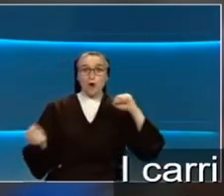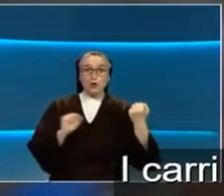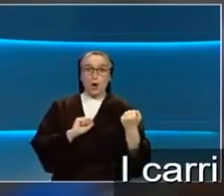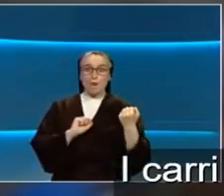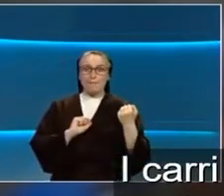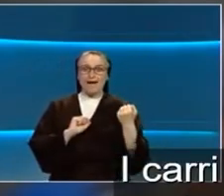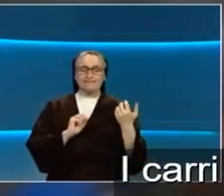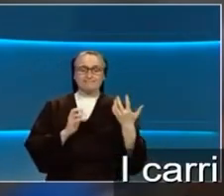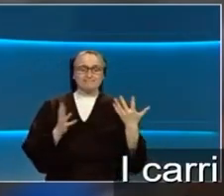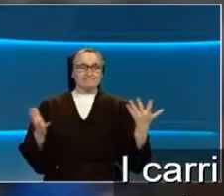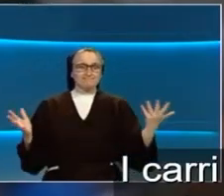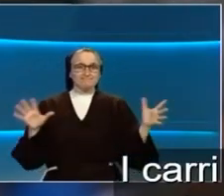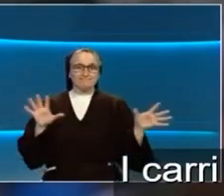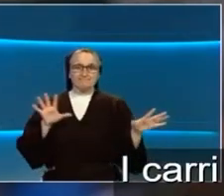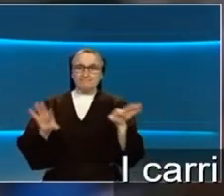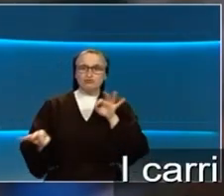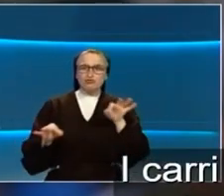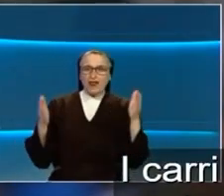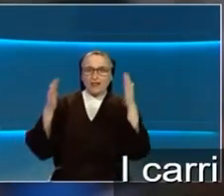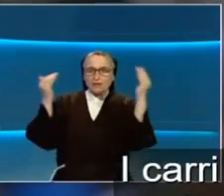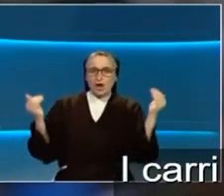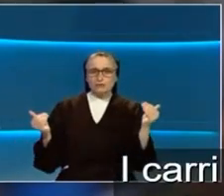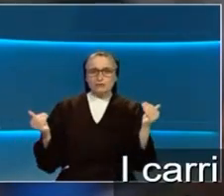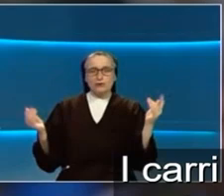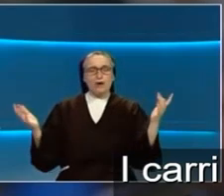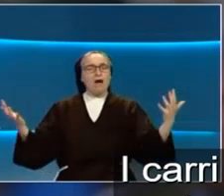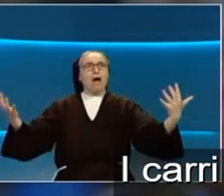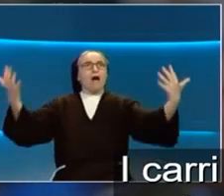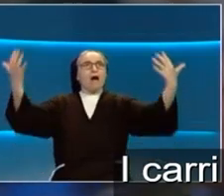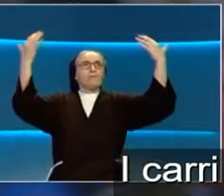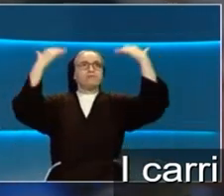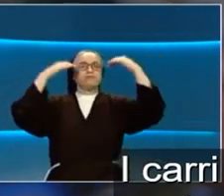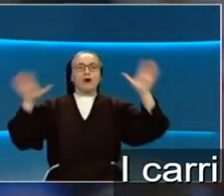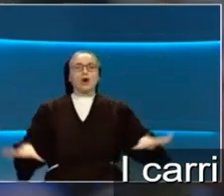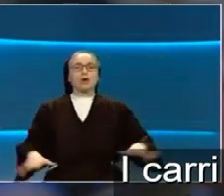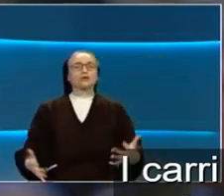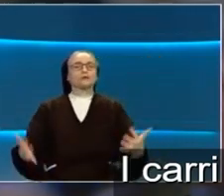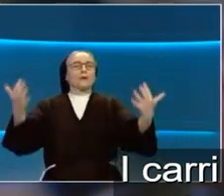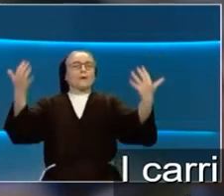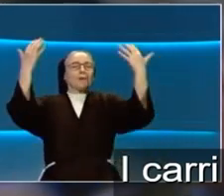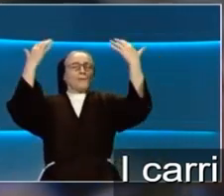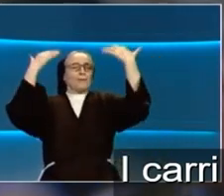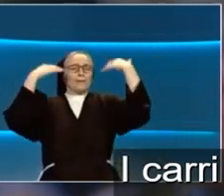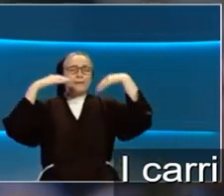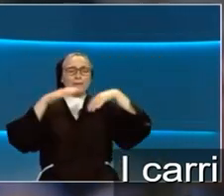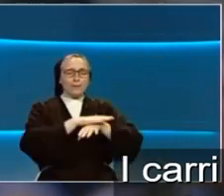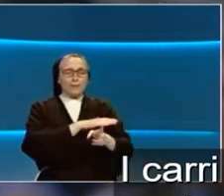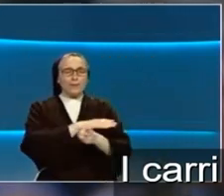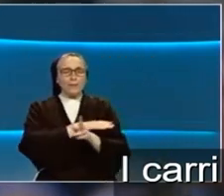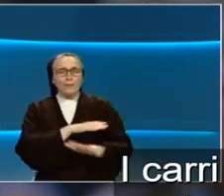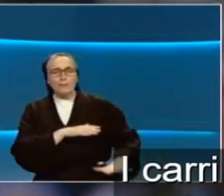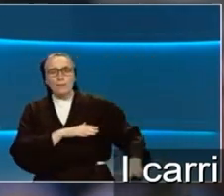Electi bellatores eius submersi sunt in mari